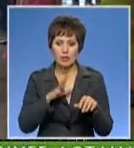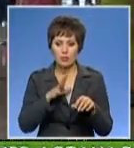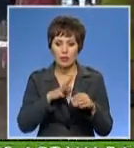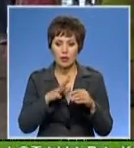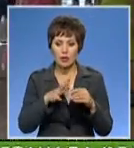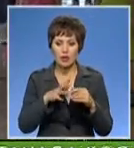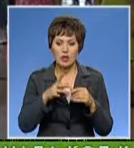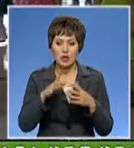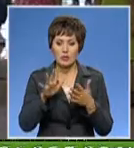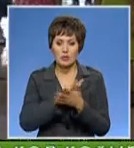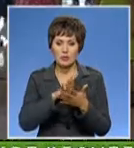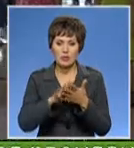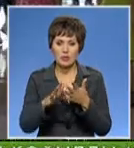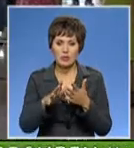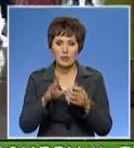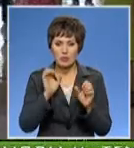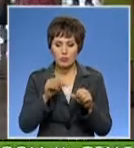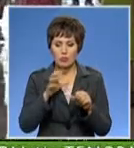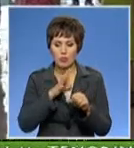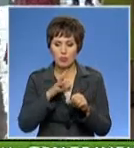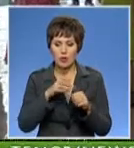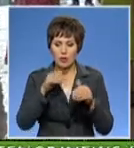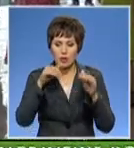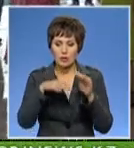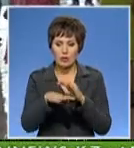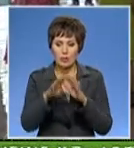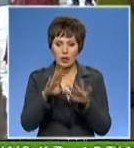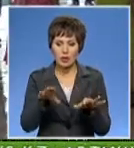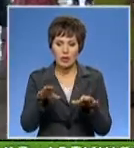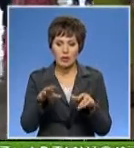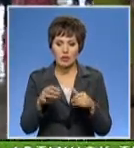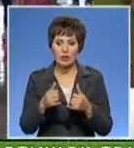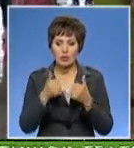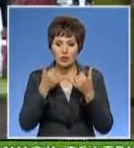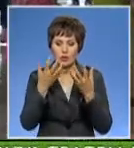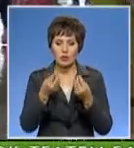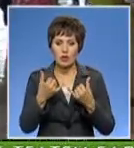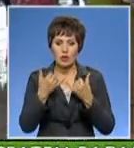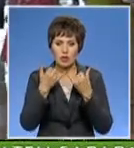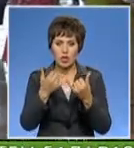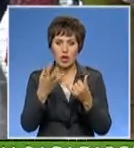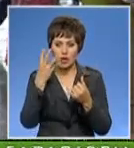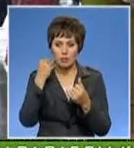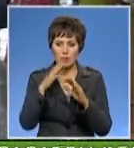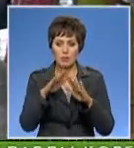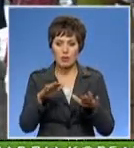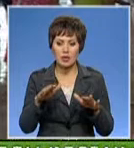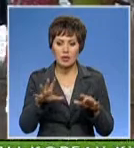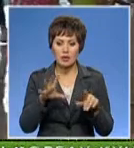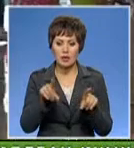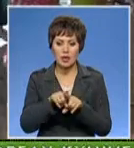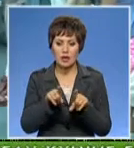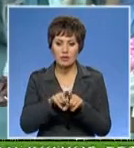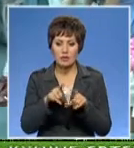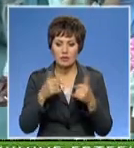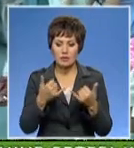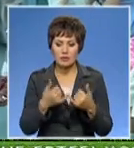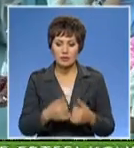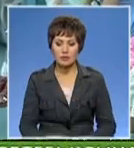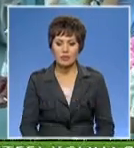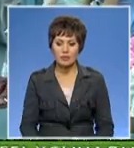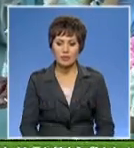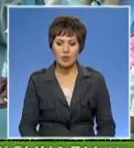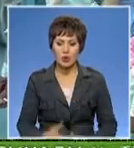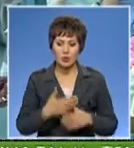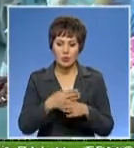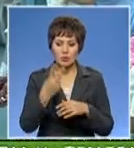жүру тегін. Бұл Алматы метросының балалар қорғау күніне арналған Алматы балаларына деген сыйлығы. Қайырымдылық